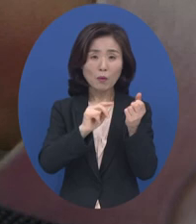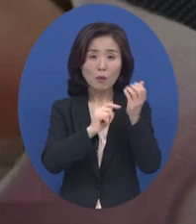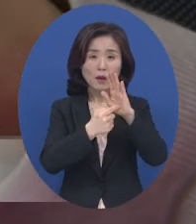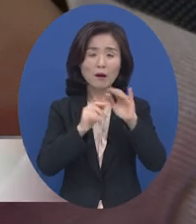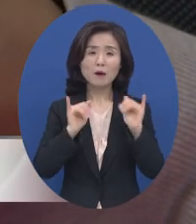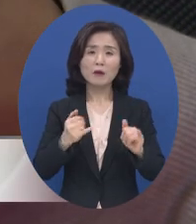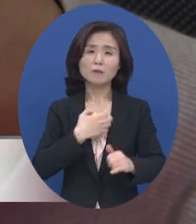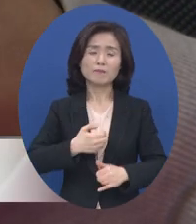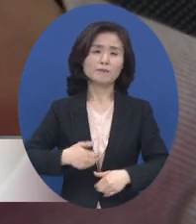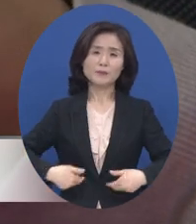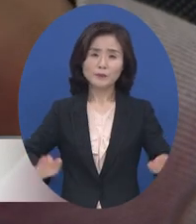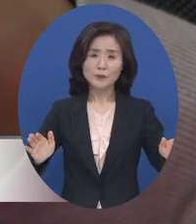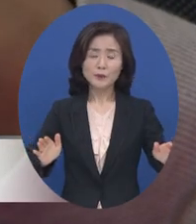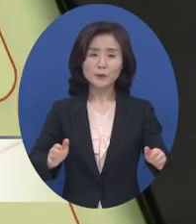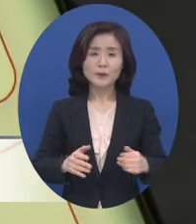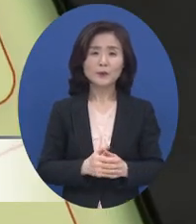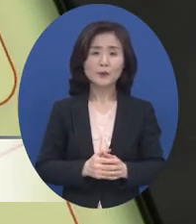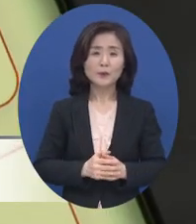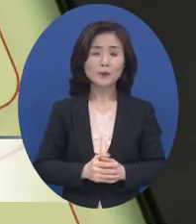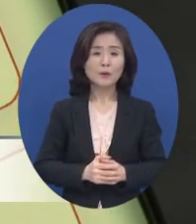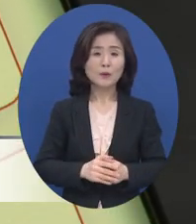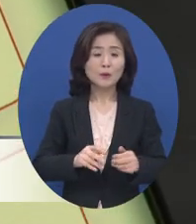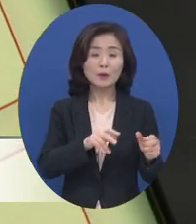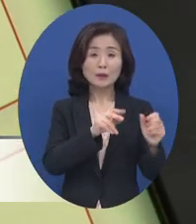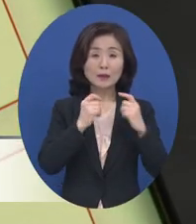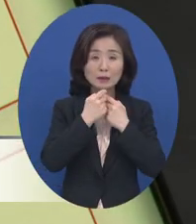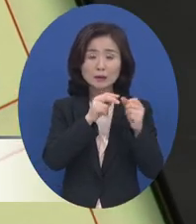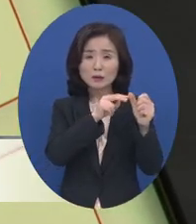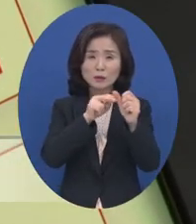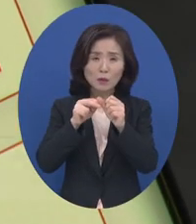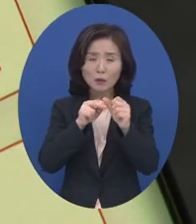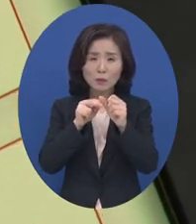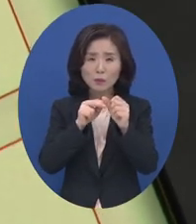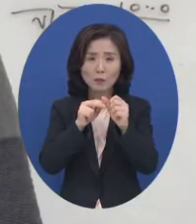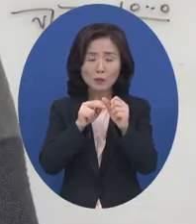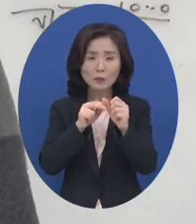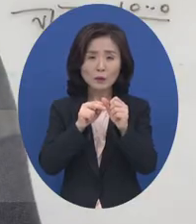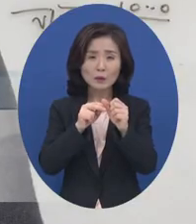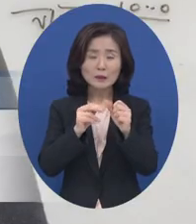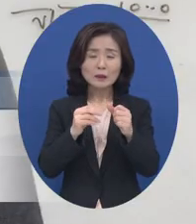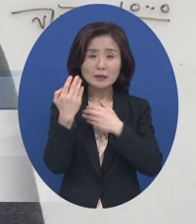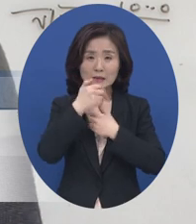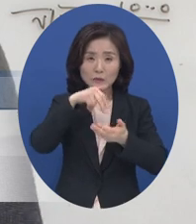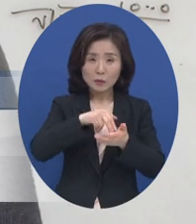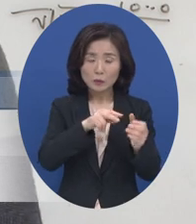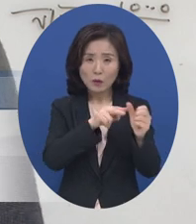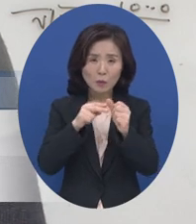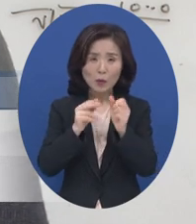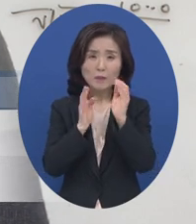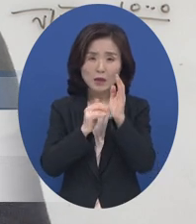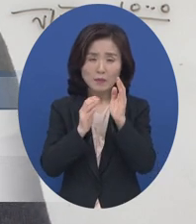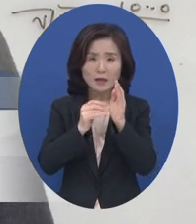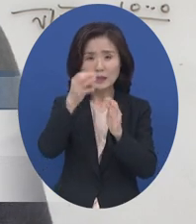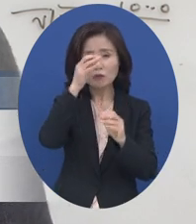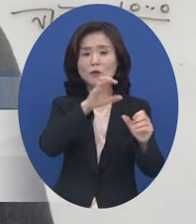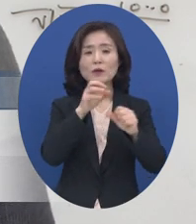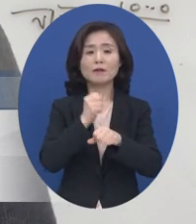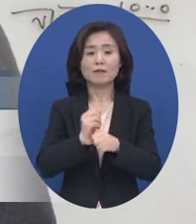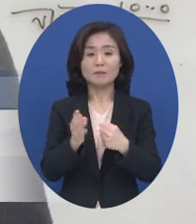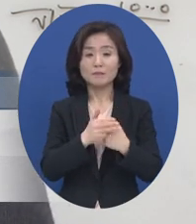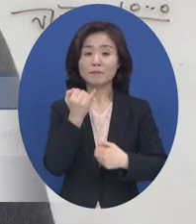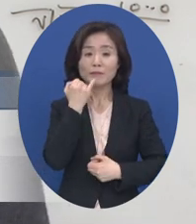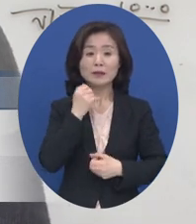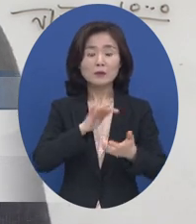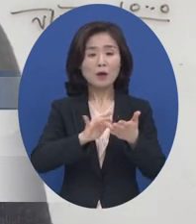됩니다 차세대 아무 기술인 동영 암호 기술을 착한 했기 때문입니다 스마트폰의 보관되고 있는 암호 키가